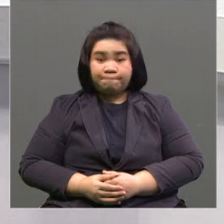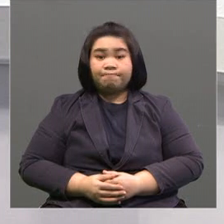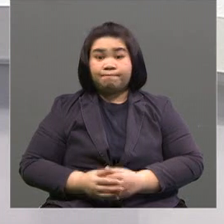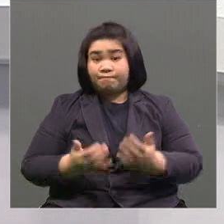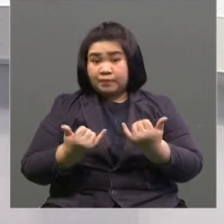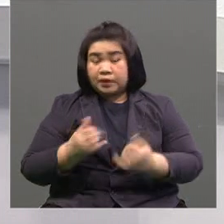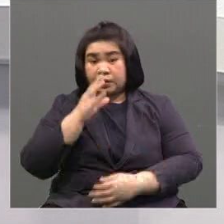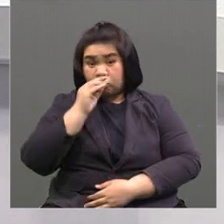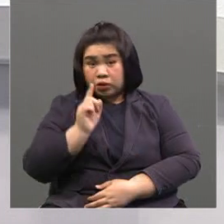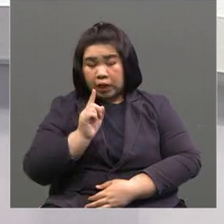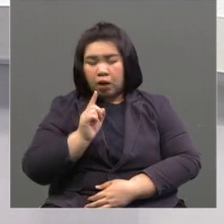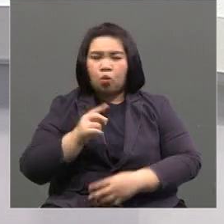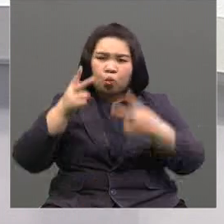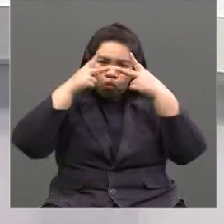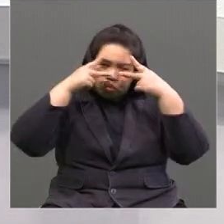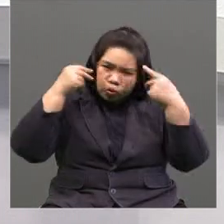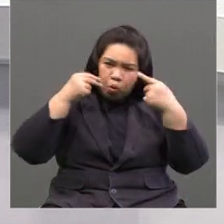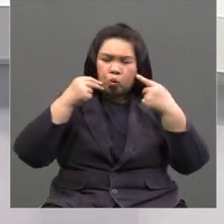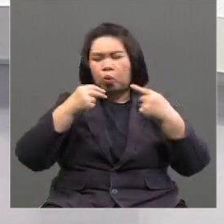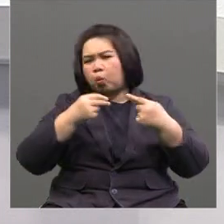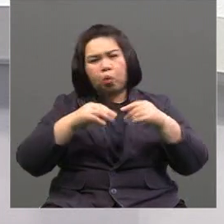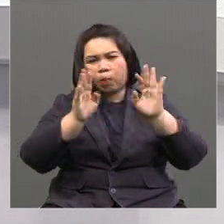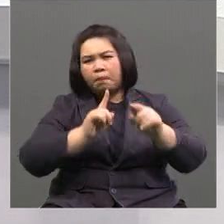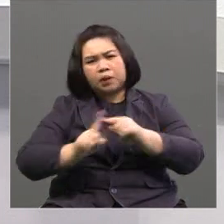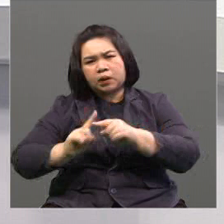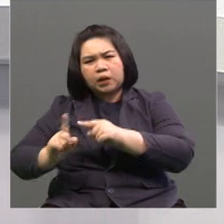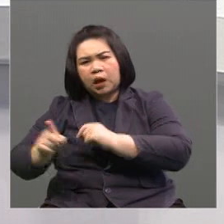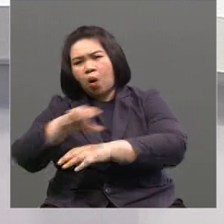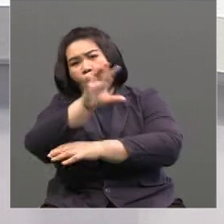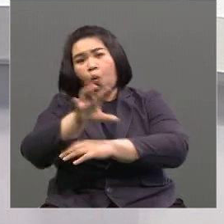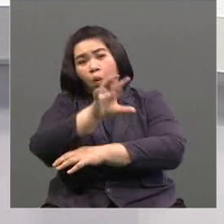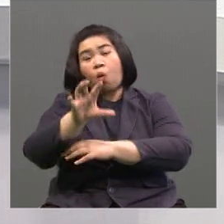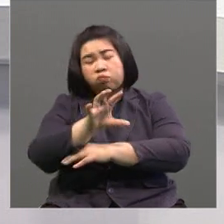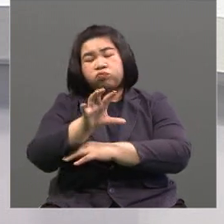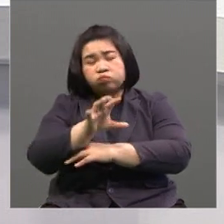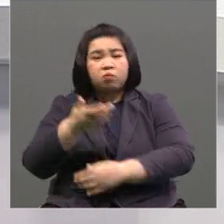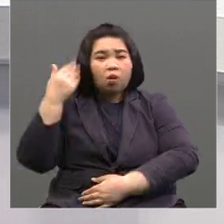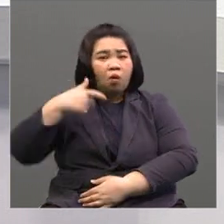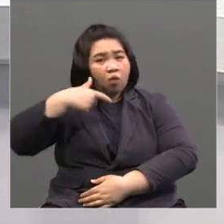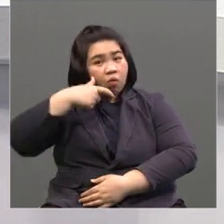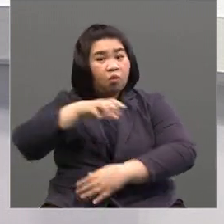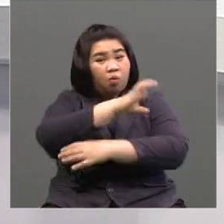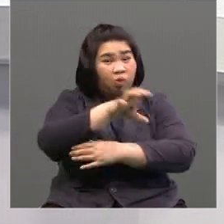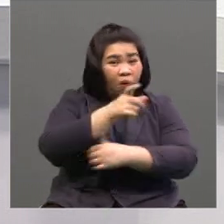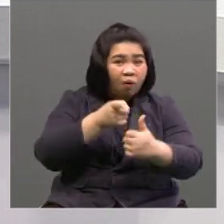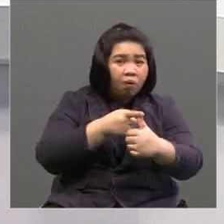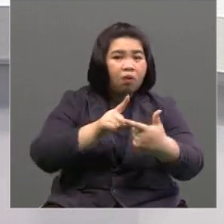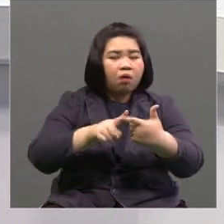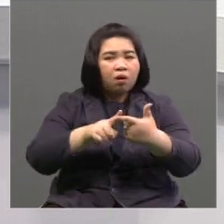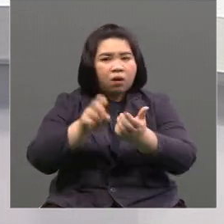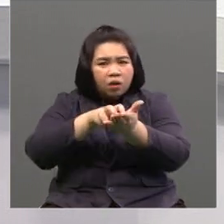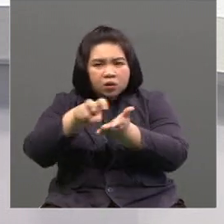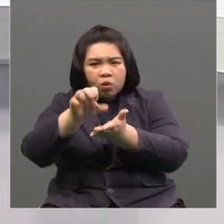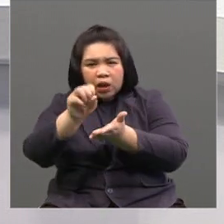อ่ะคุณผู้ชมคะต้องบอกว่ามิจฉาชีพเนี่ยมาในทุกรูปแบบจริงๆก่อนหน้านี้นะคะก็มีทั้ง call center นะคะมีเรื่องของ